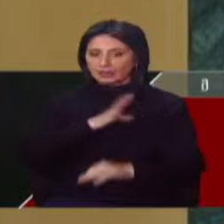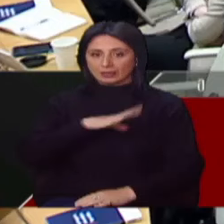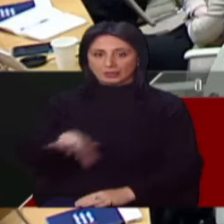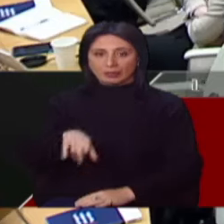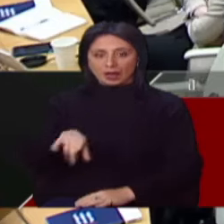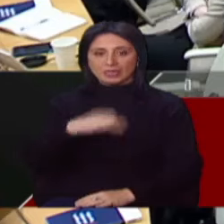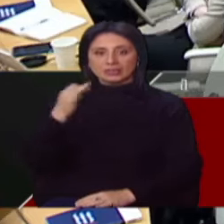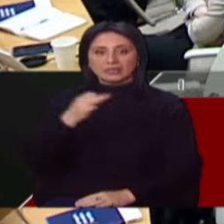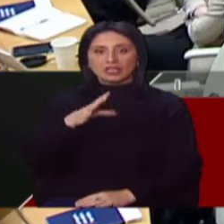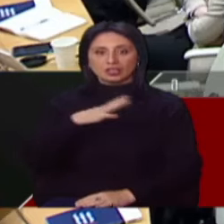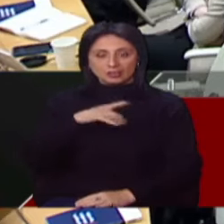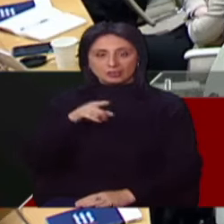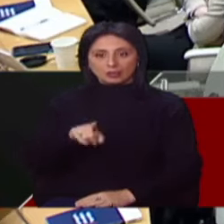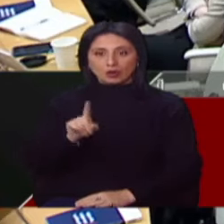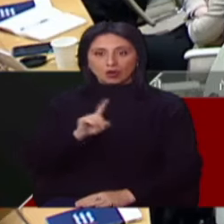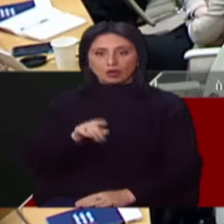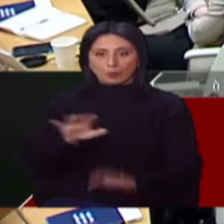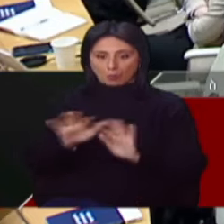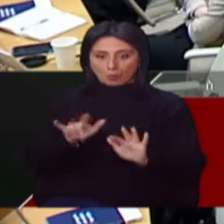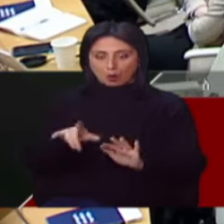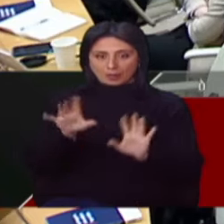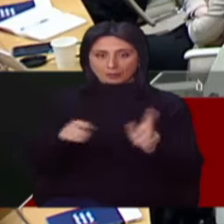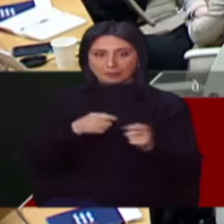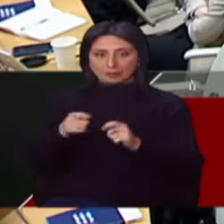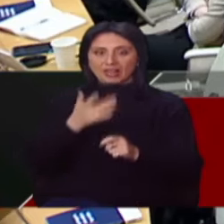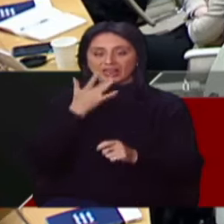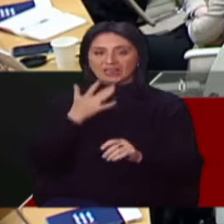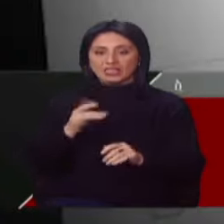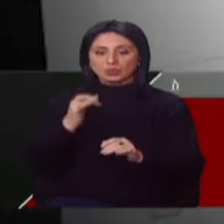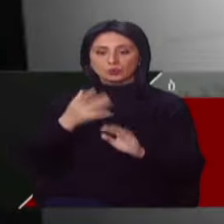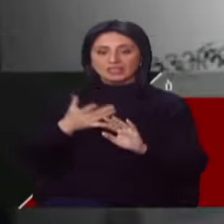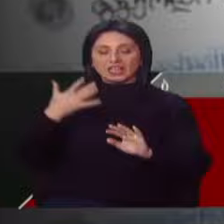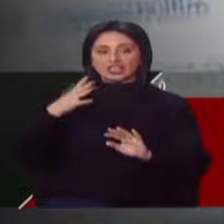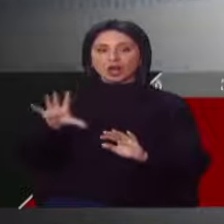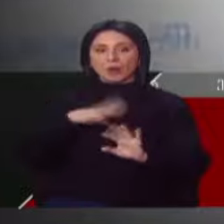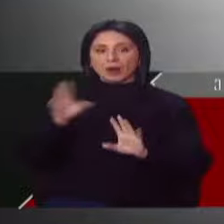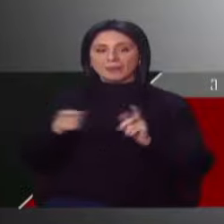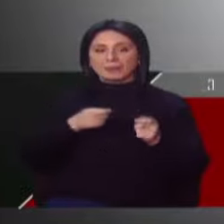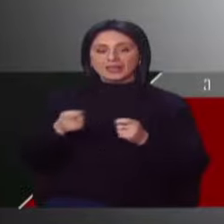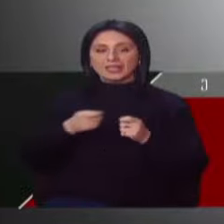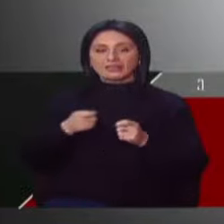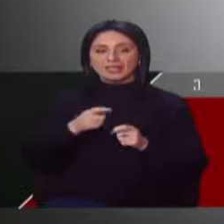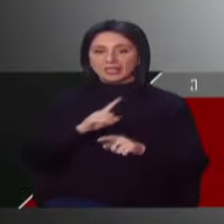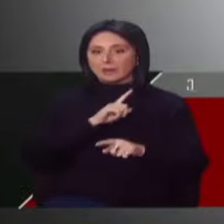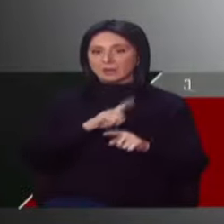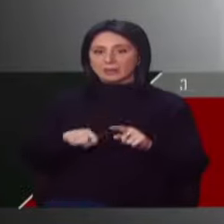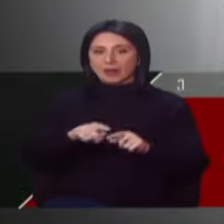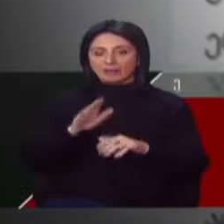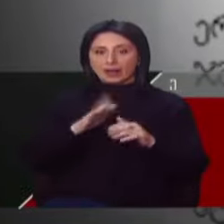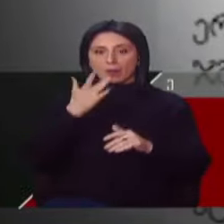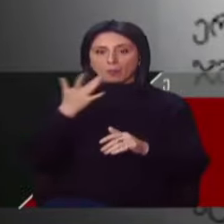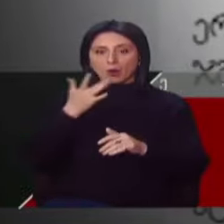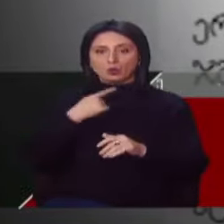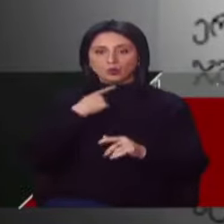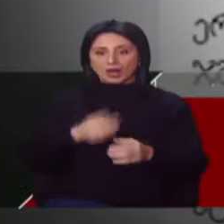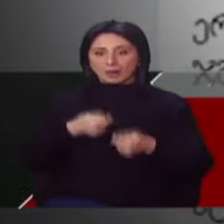აქ საინტერესოა ის, რომ მოქმედ პრეზიდენტს ნაციონალური წარსულიდან ყოფილმა პრეზიდენტმა მალევე შეუწყო პოლიტიკური